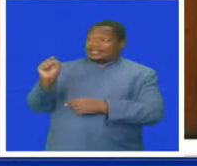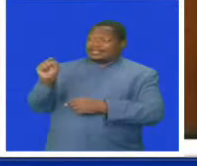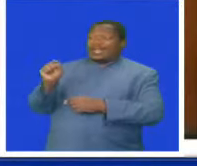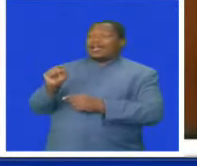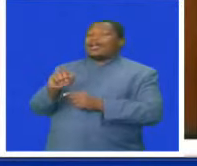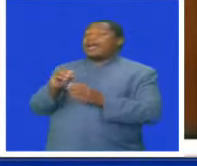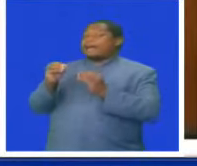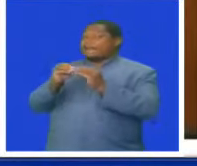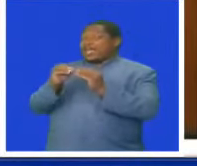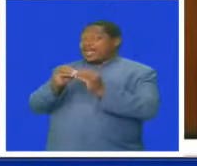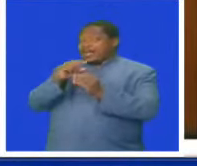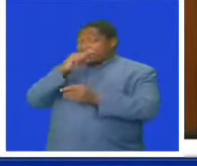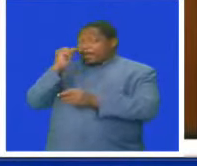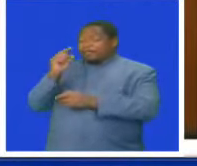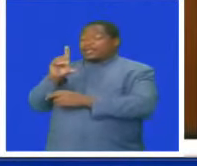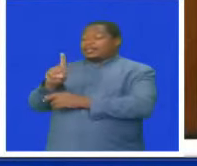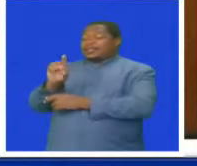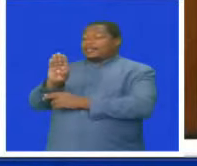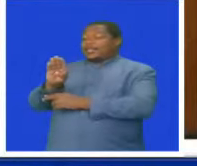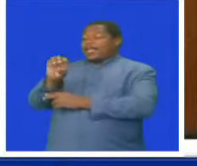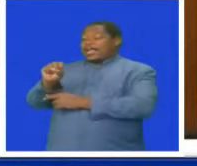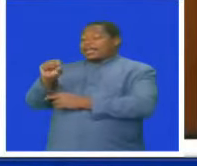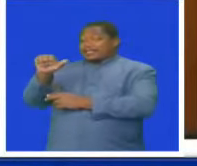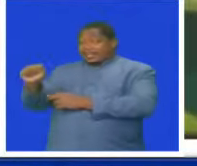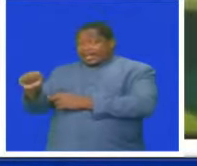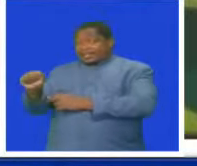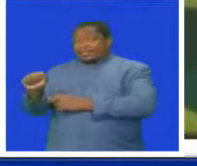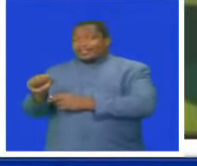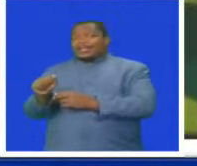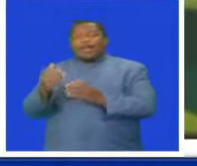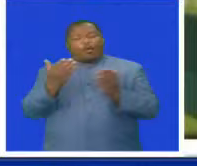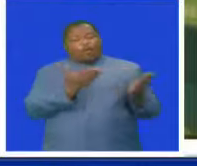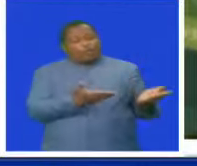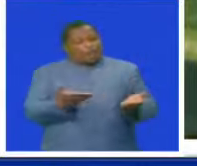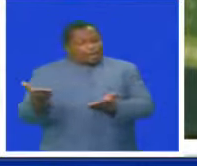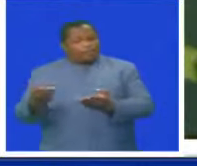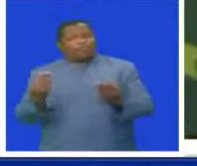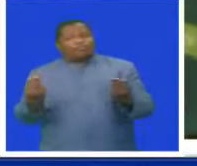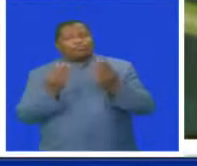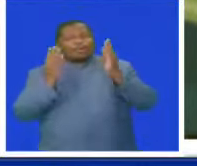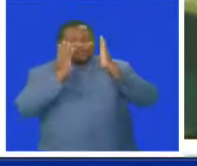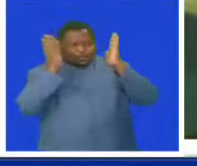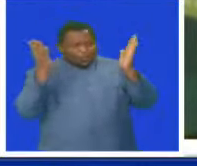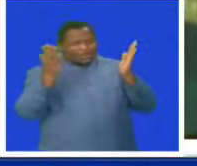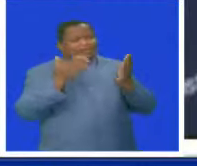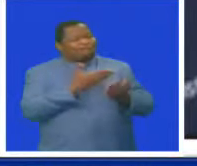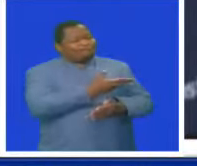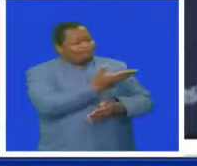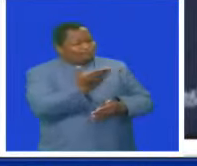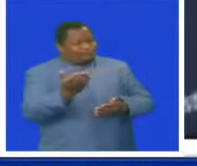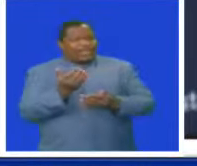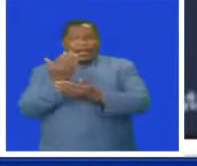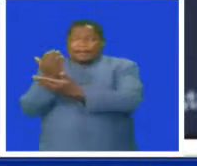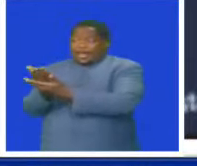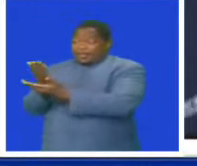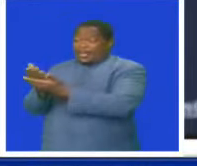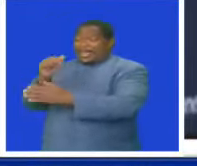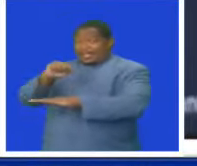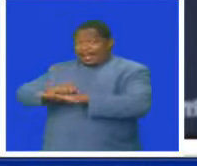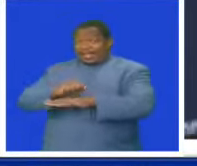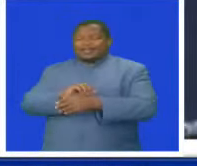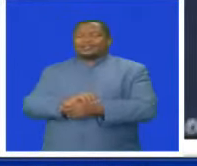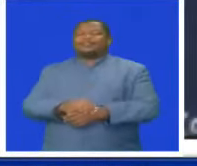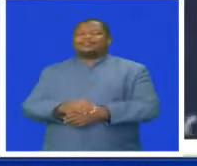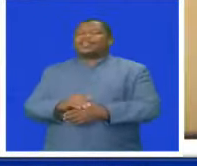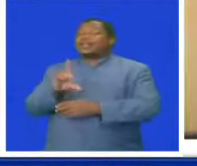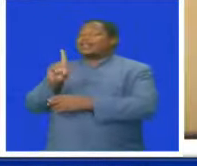sanga-applya. Imvula ithi iDBSA itawukhipha imali lefikako ku-$170 million amadola